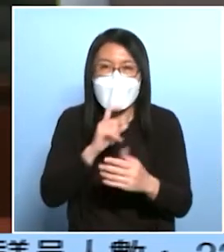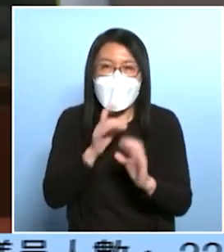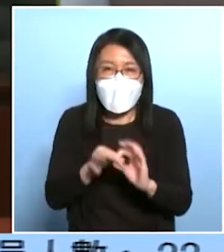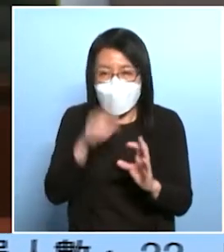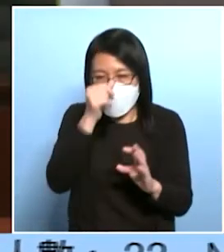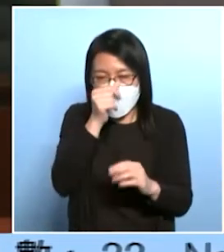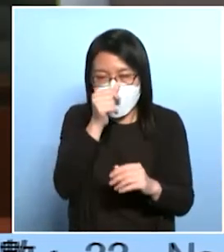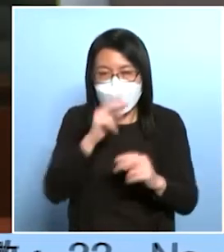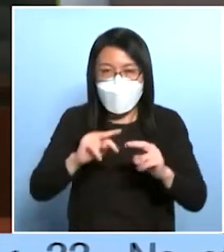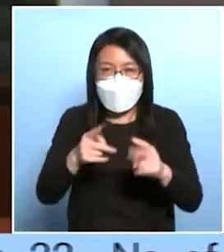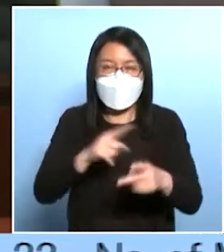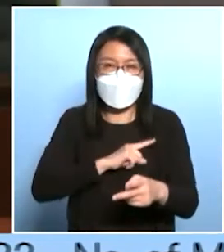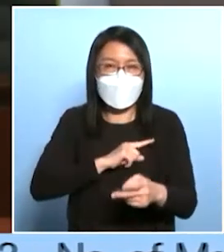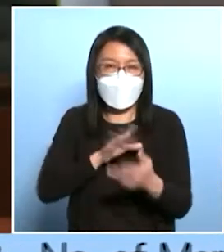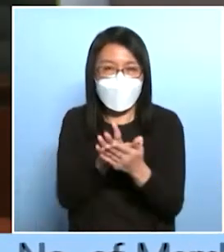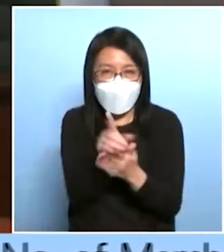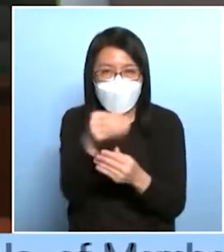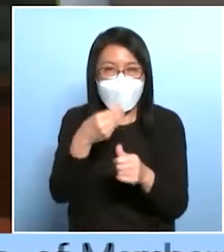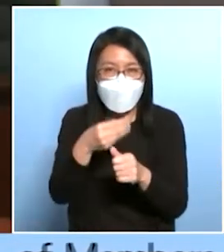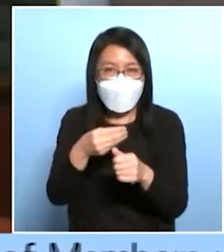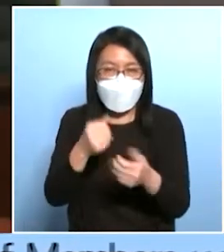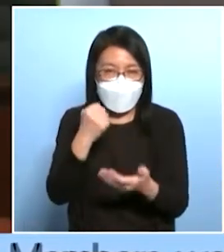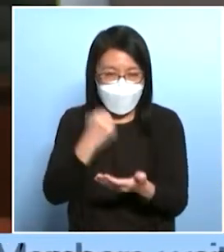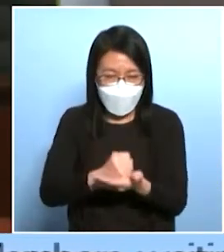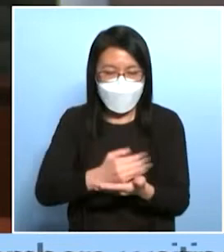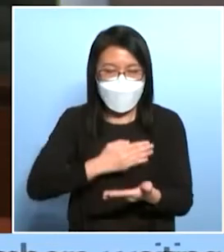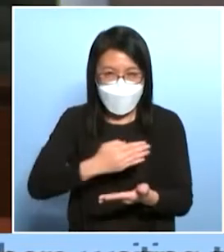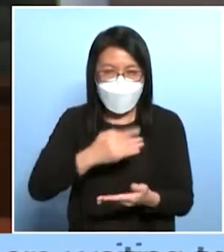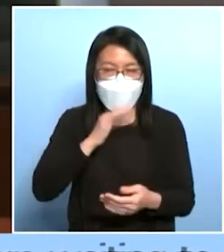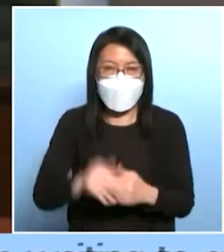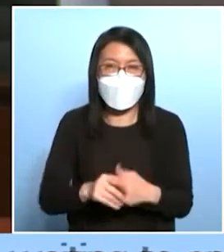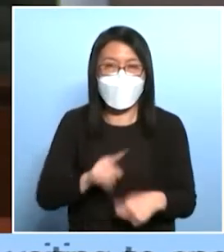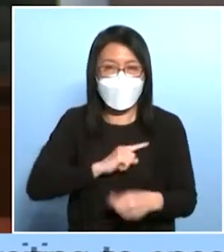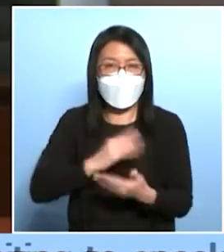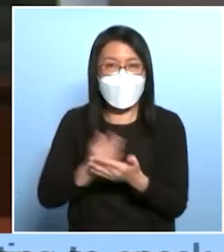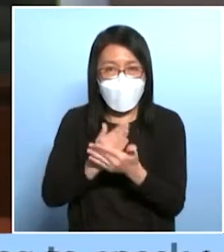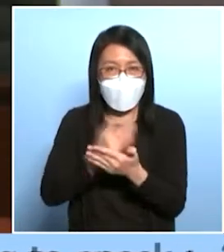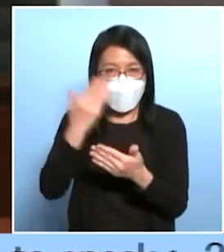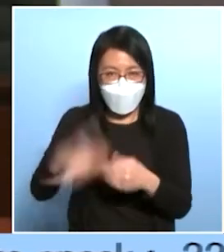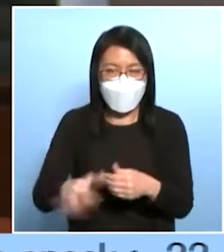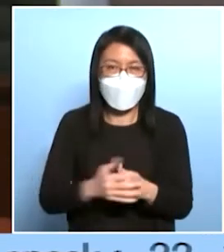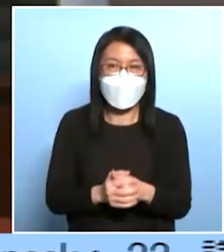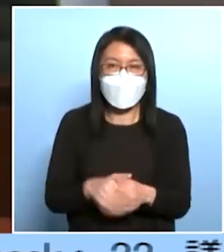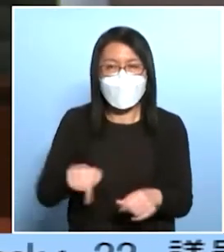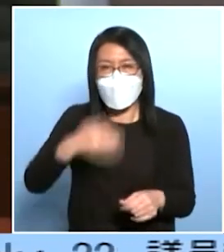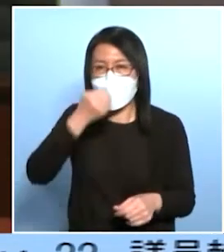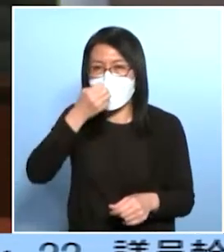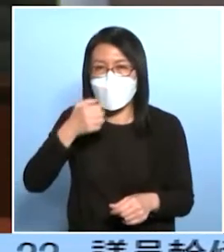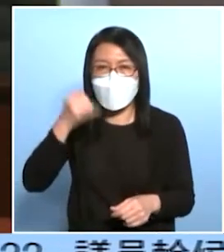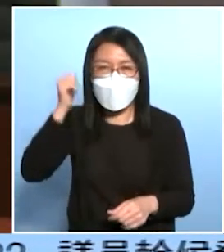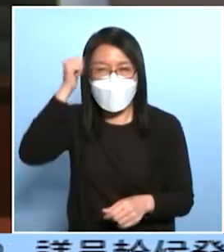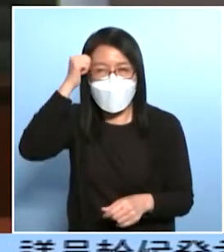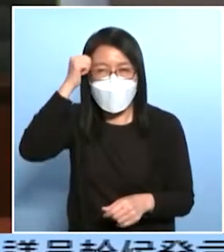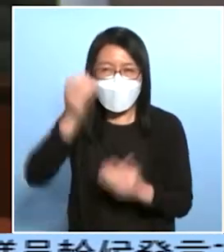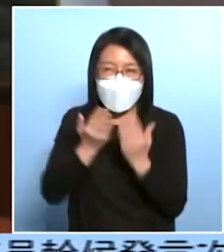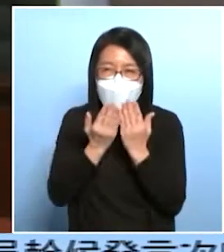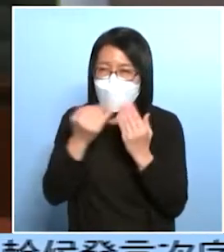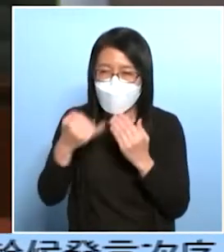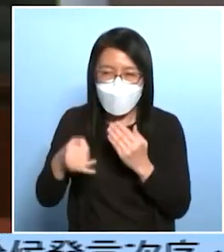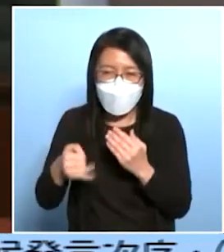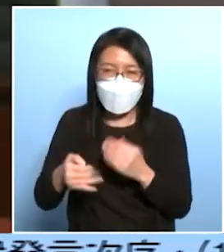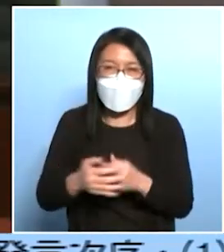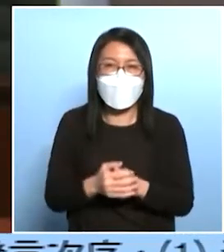的人是提供專業的認證。我想說我自己都考了，但是在香港就很難讀到這些專業課